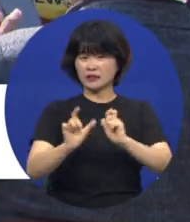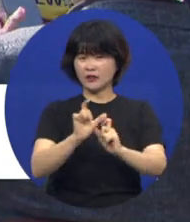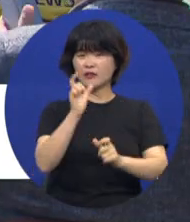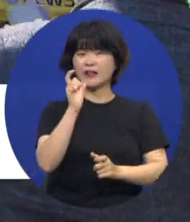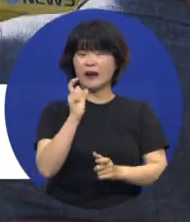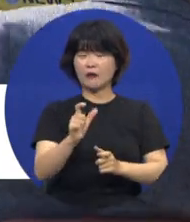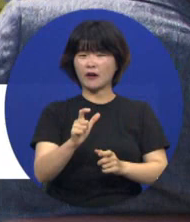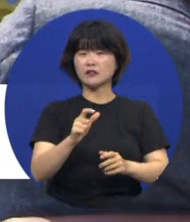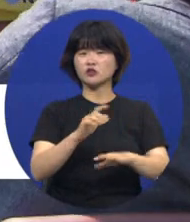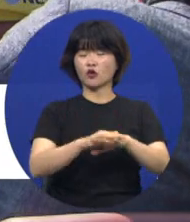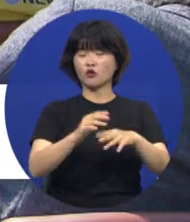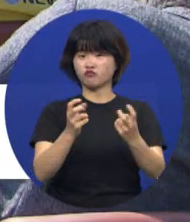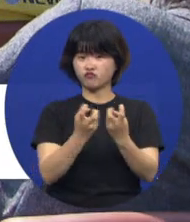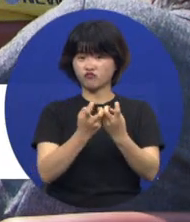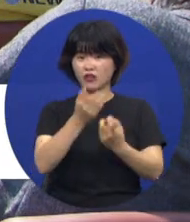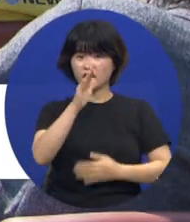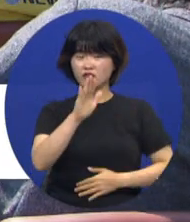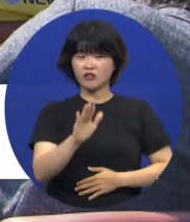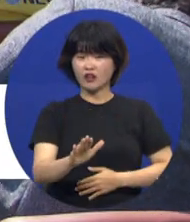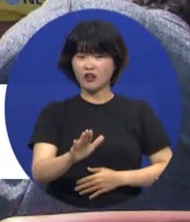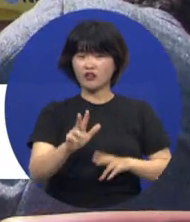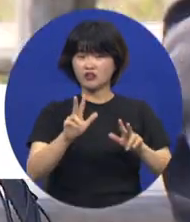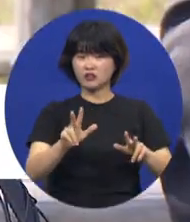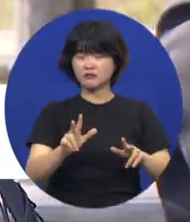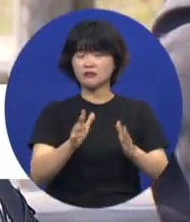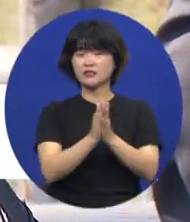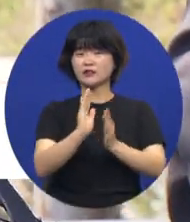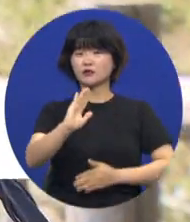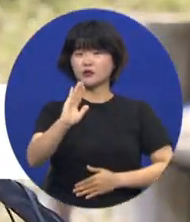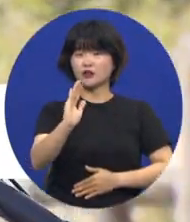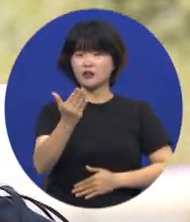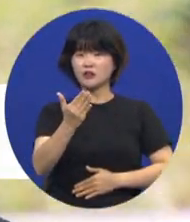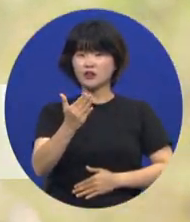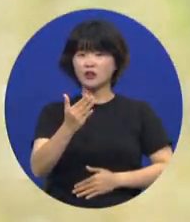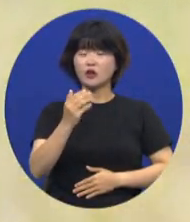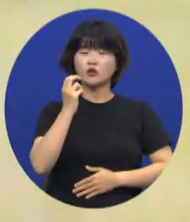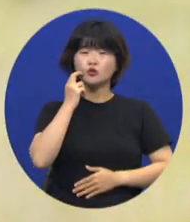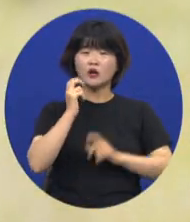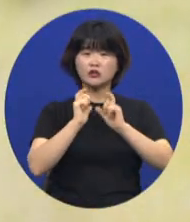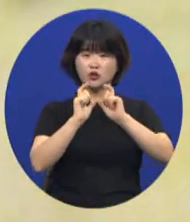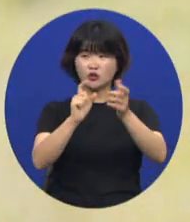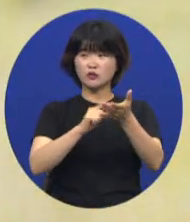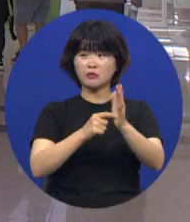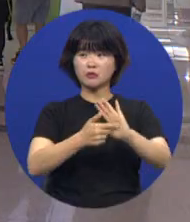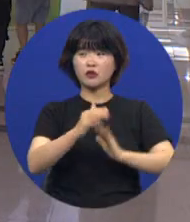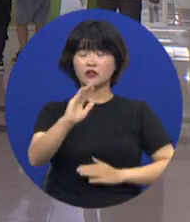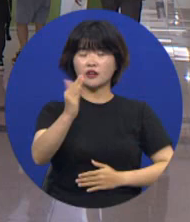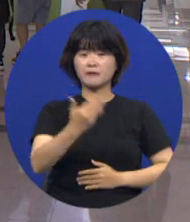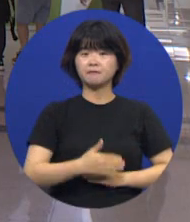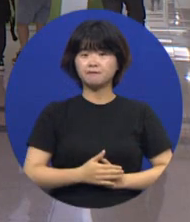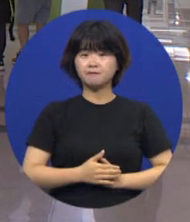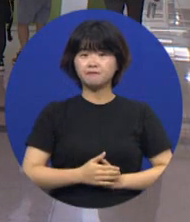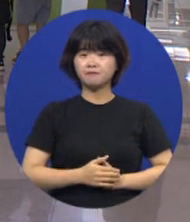정책을 추진했고 대규모 개발 사업에 제동을 거는 송악선언을 발표했습니다.